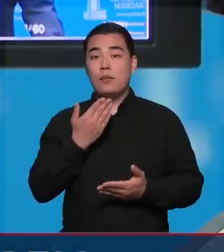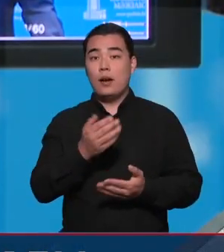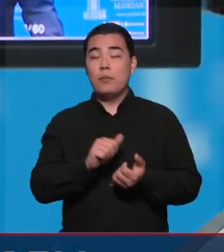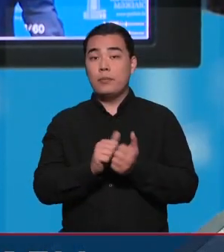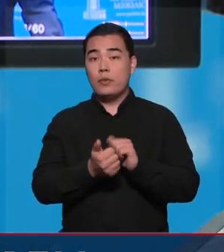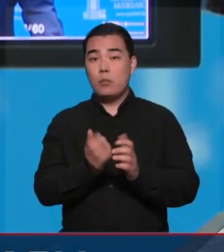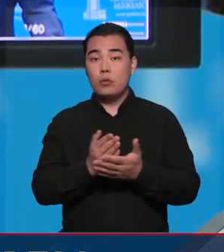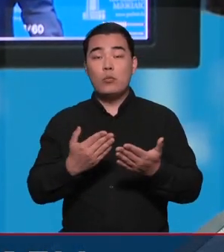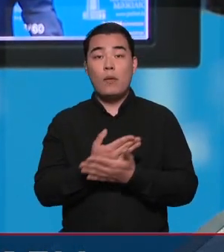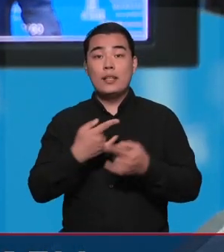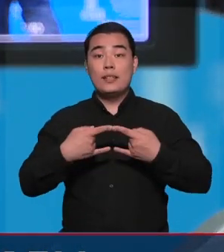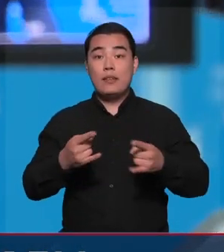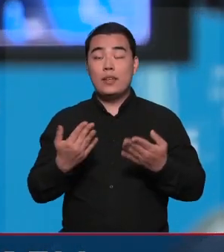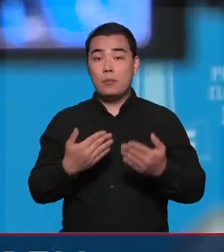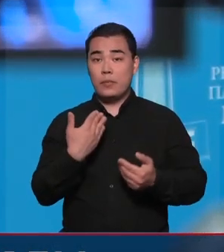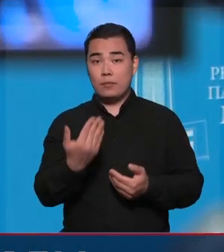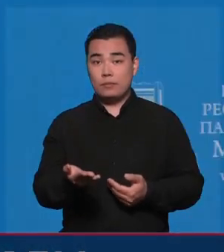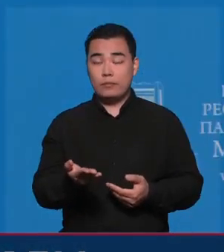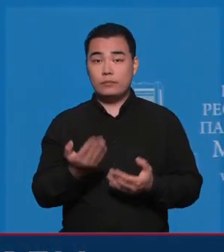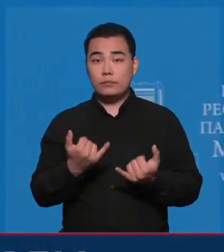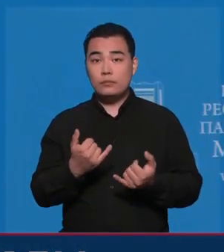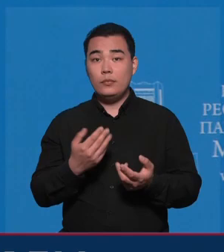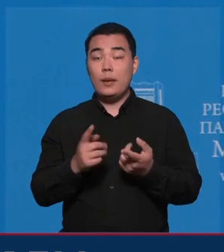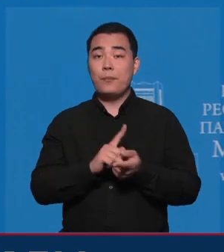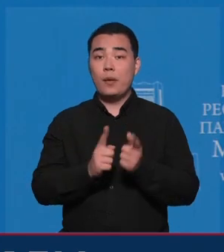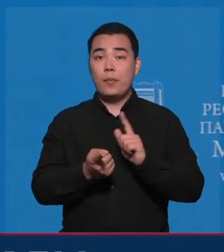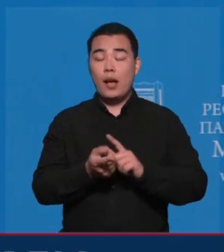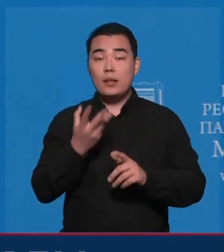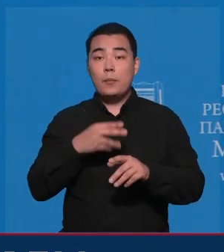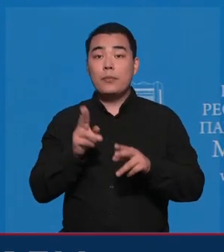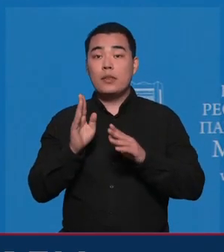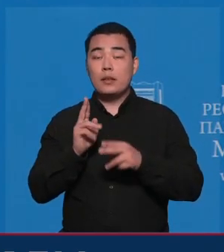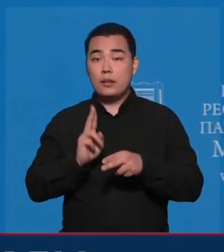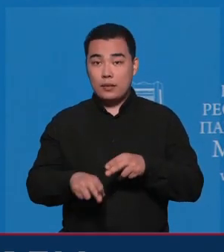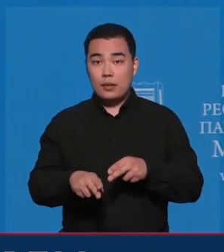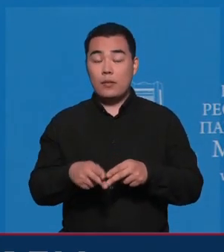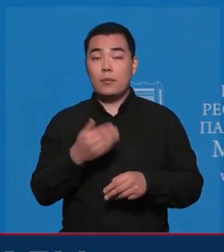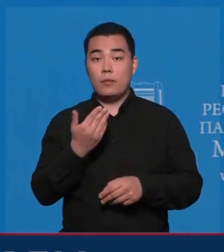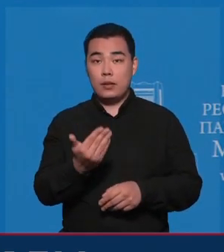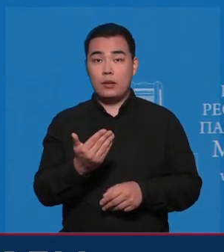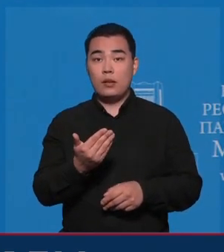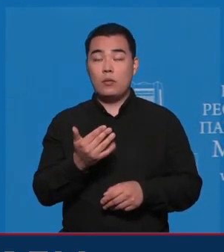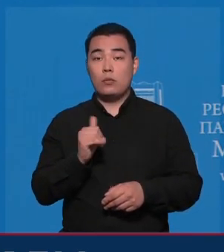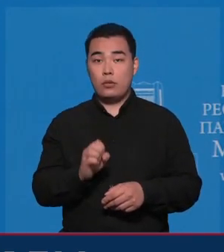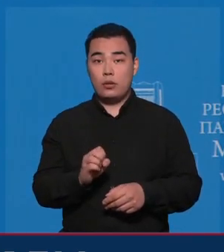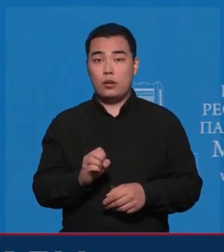ауыстыратын болса, жаңа телевизор беретін болса, содан ауыстырғаннан кейін сіз мына